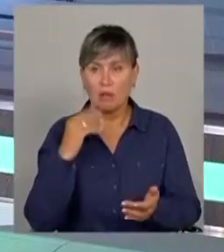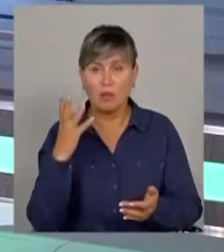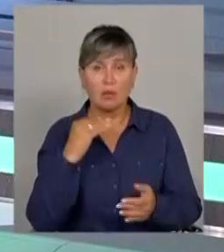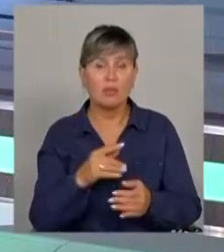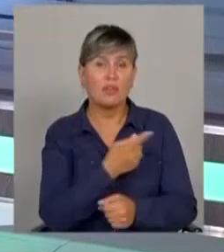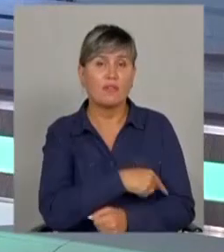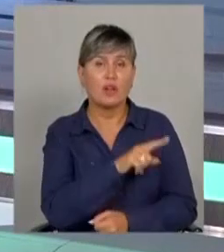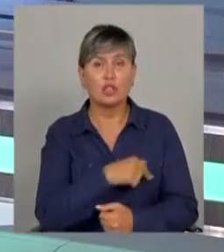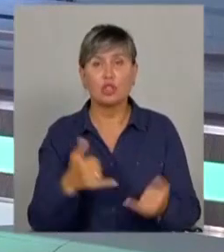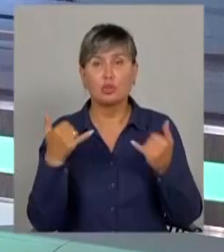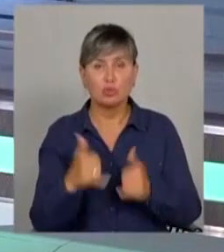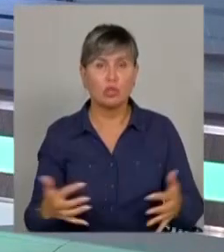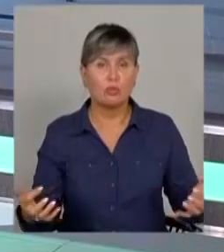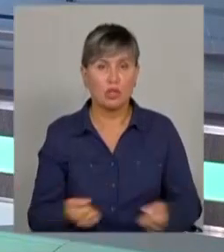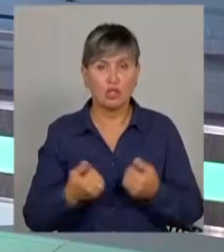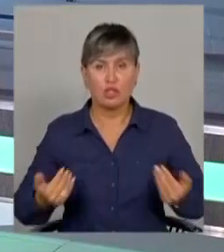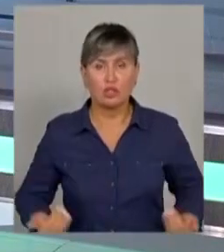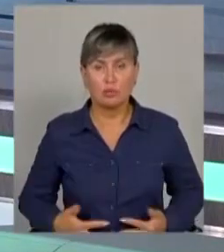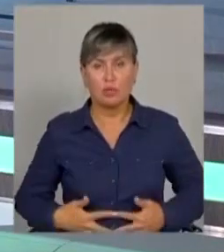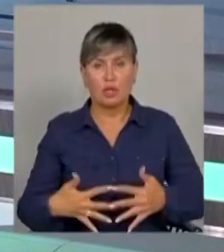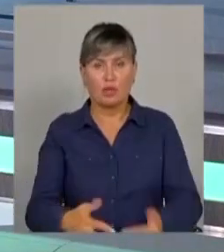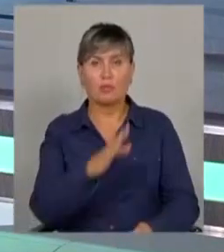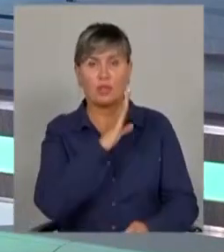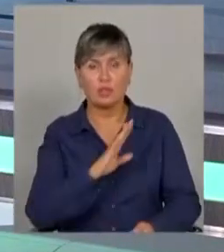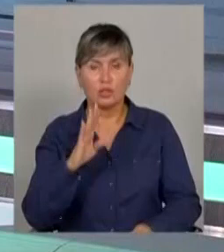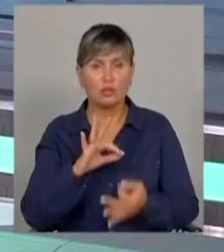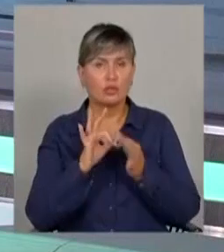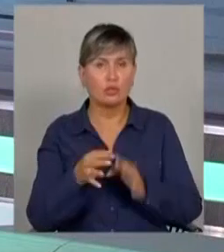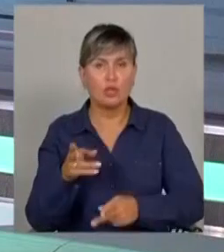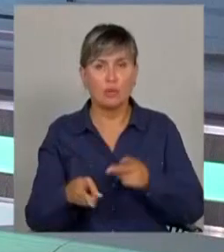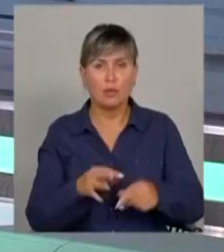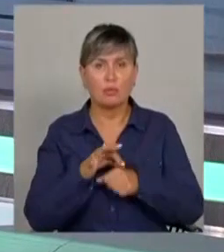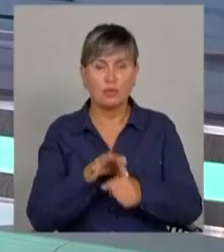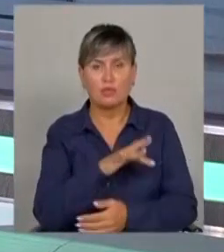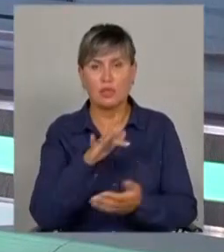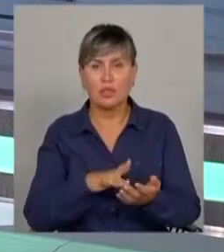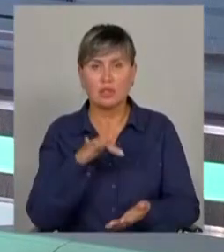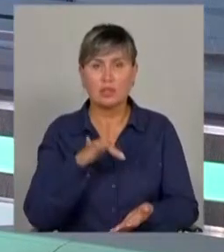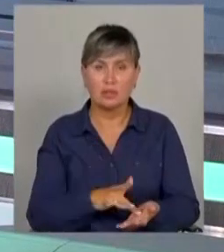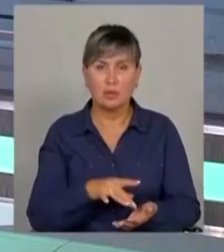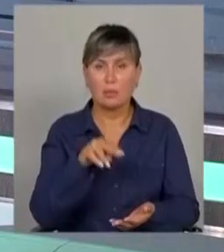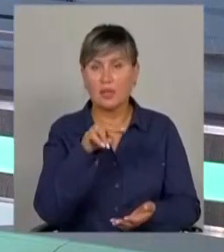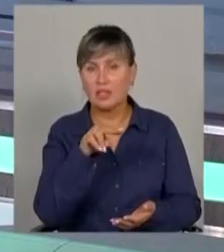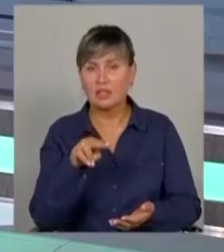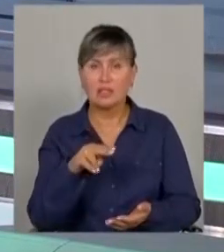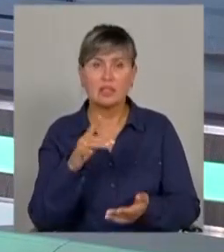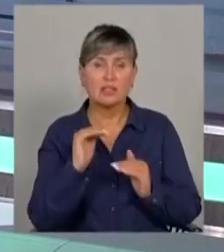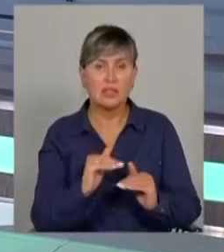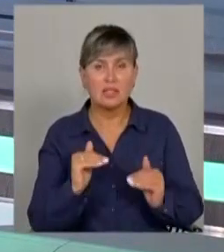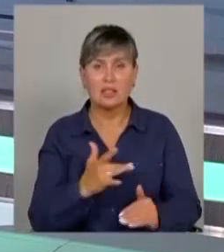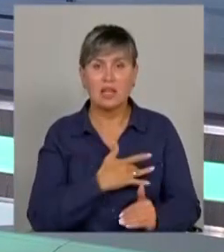Алматинские врачи чудом спасли жизнь беременной женщины. Сложную операцию провели в городском центре перинатологии и детской